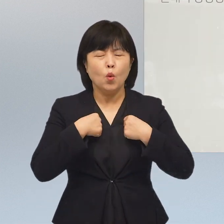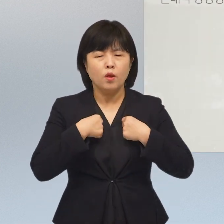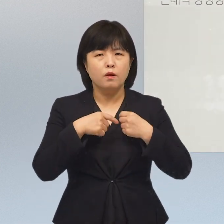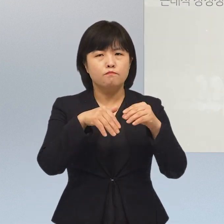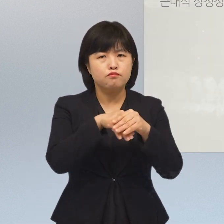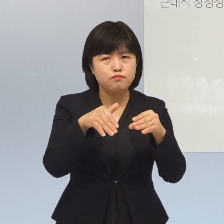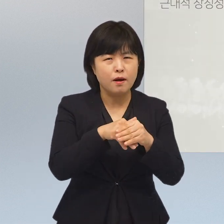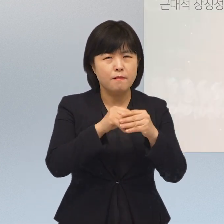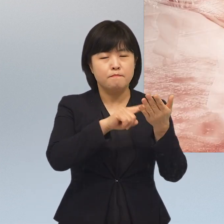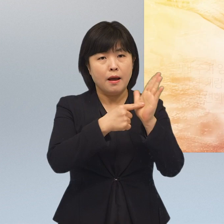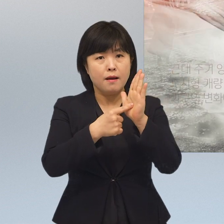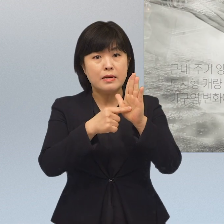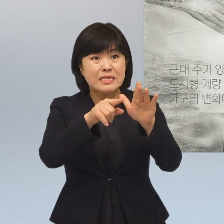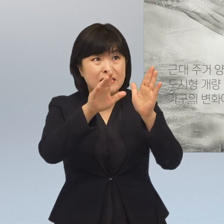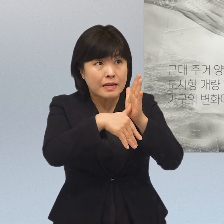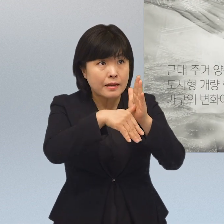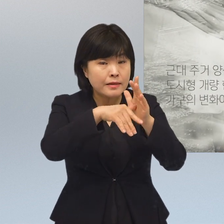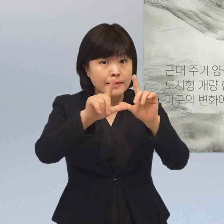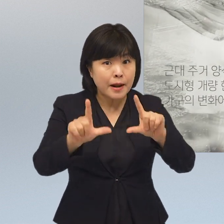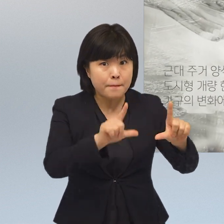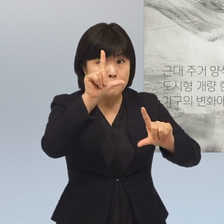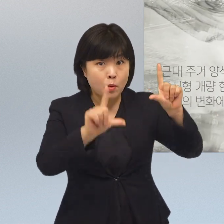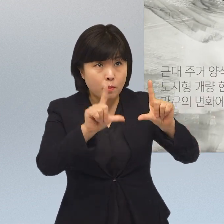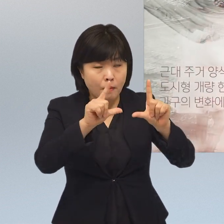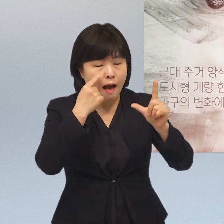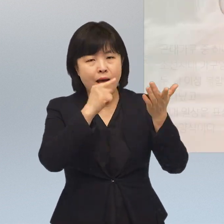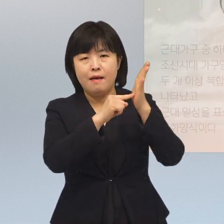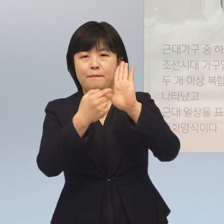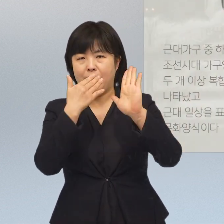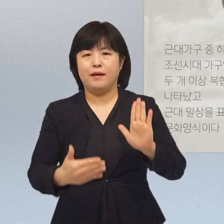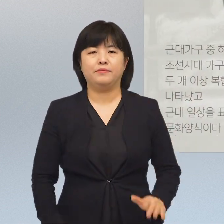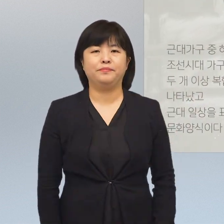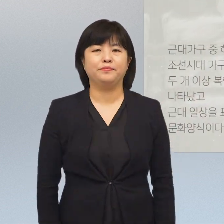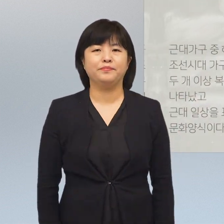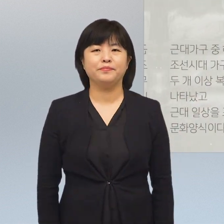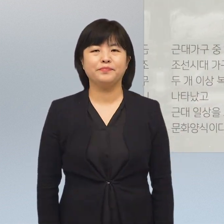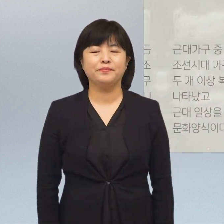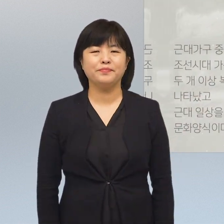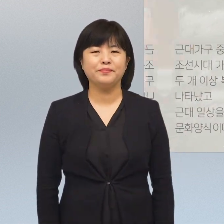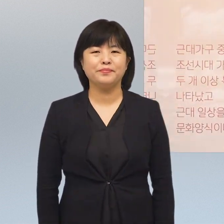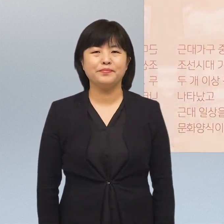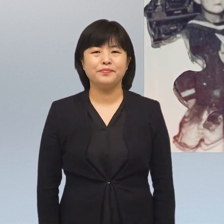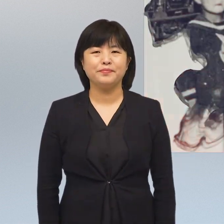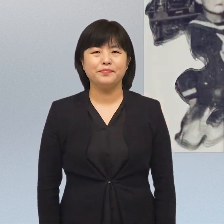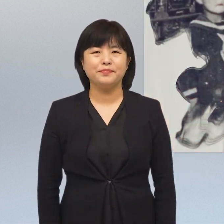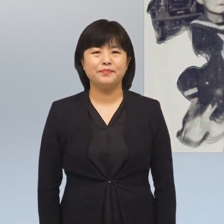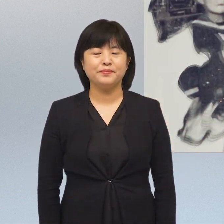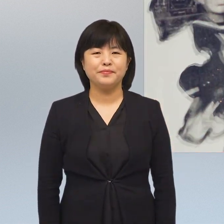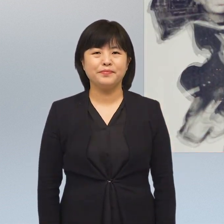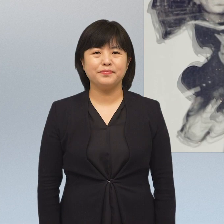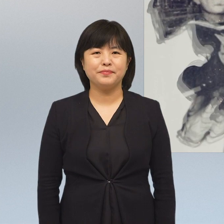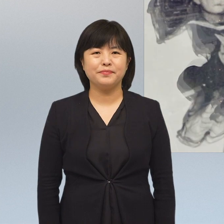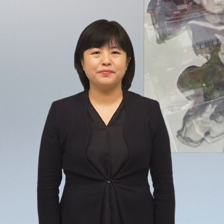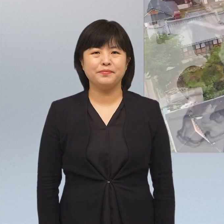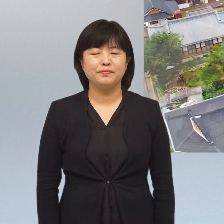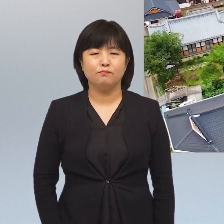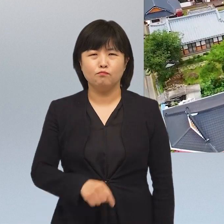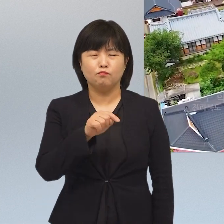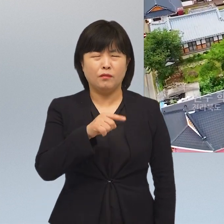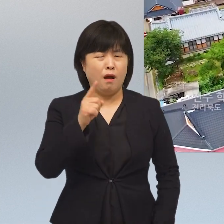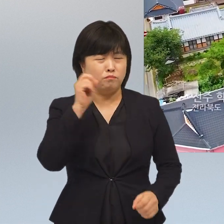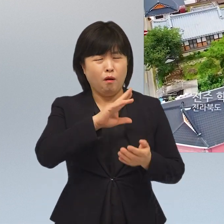의복은 언제나 우리가 사는 세계와 연결되어 있다. 그 시대의 환경과 역사, 가치관 모든 것에 영향을